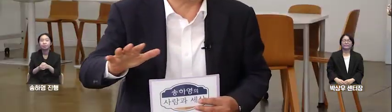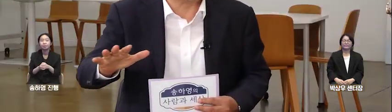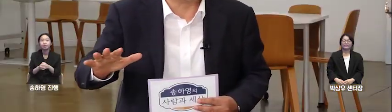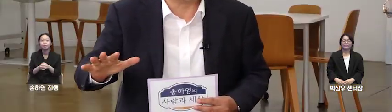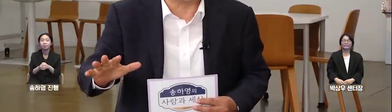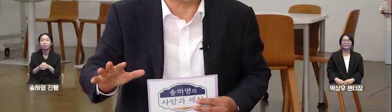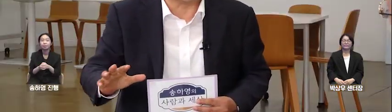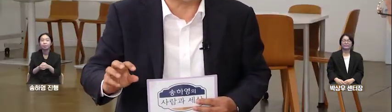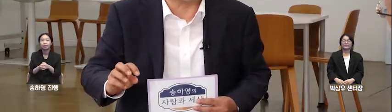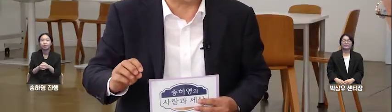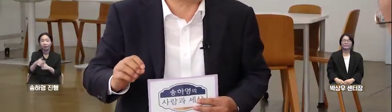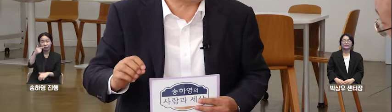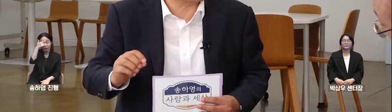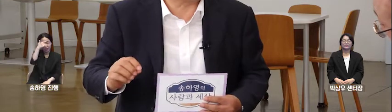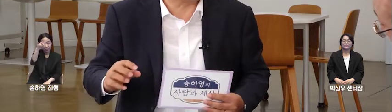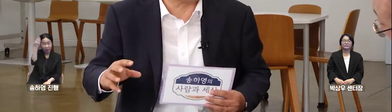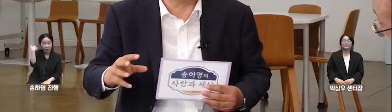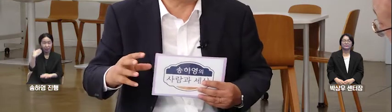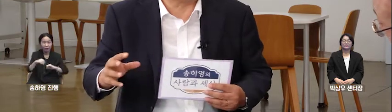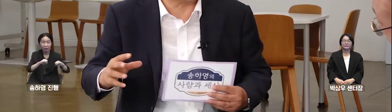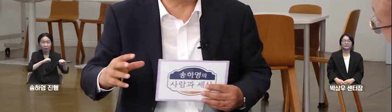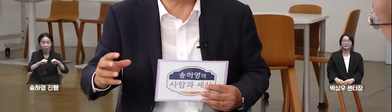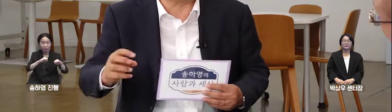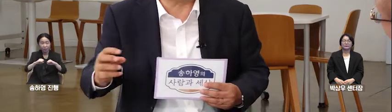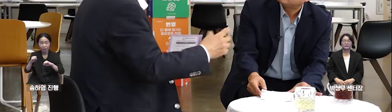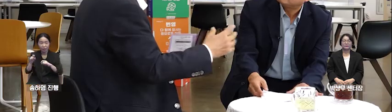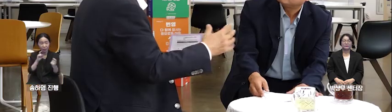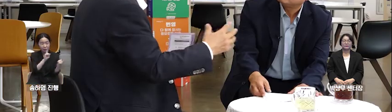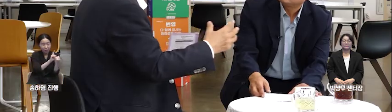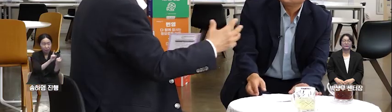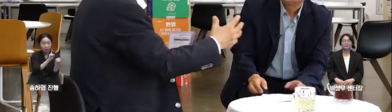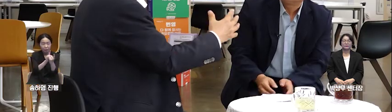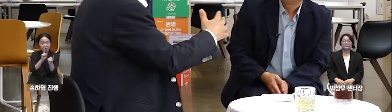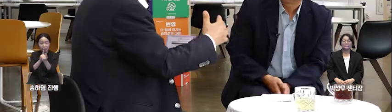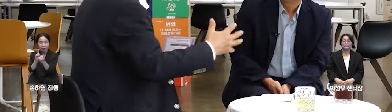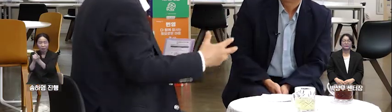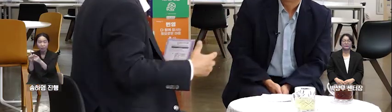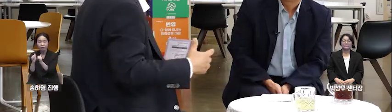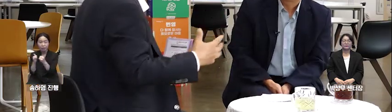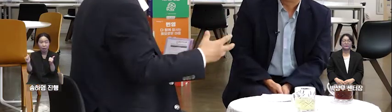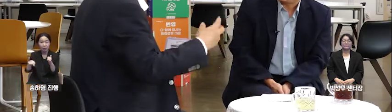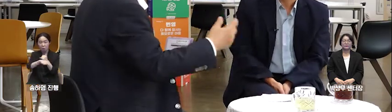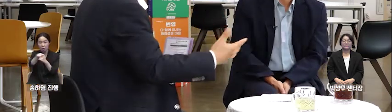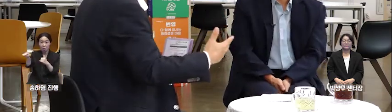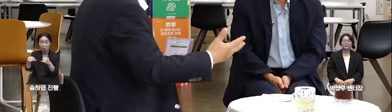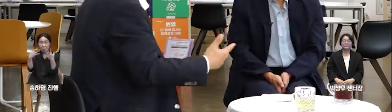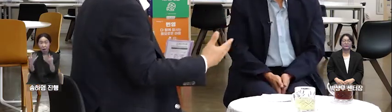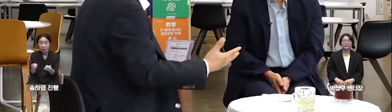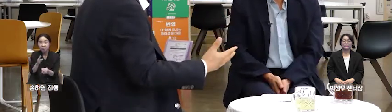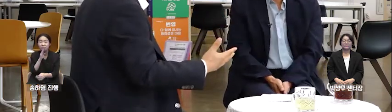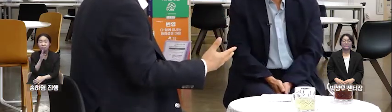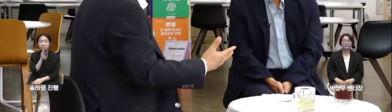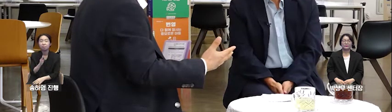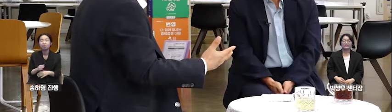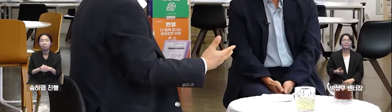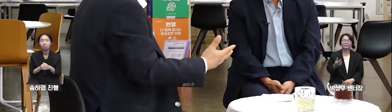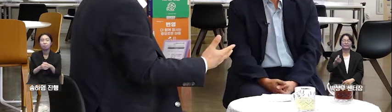그 활동하면서 이렇게 맺었던 인연들이 여기 많이 계시구나. 예, 그렇죠? 많이